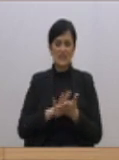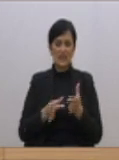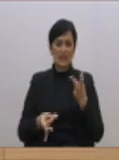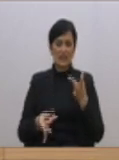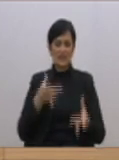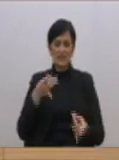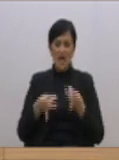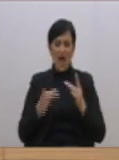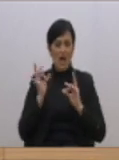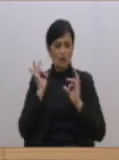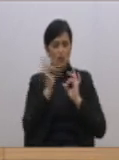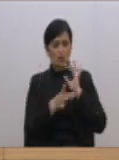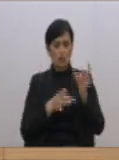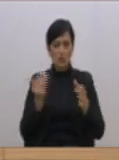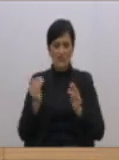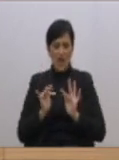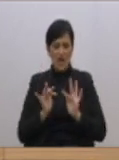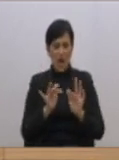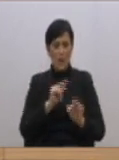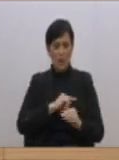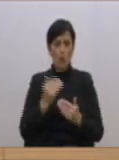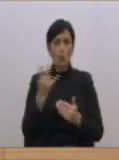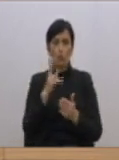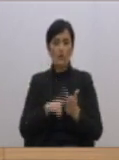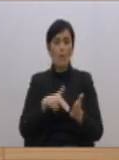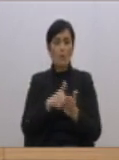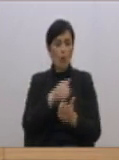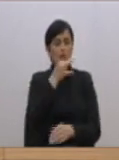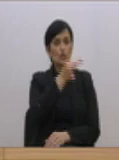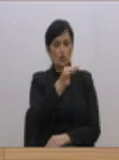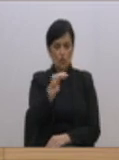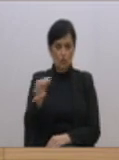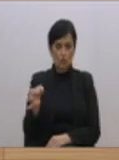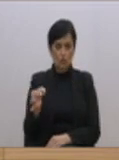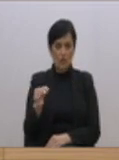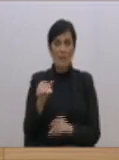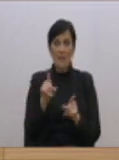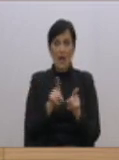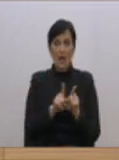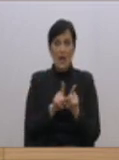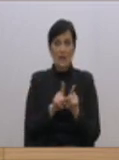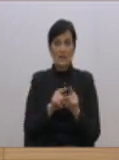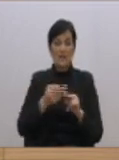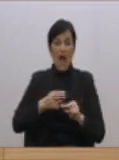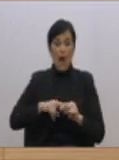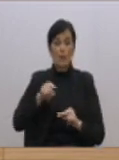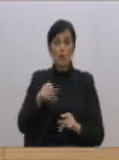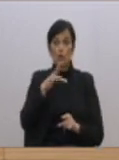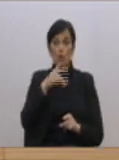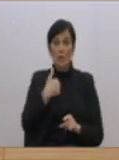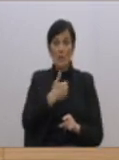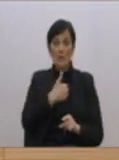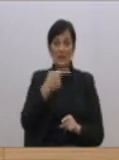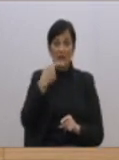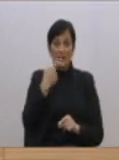რომელსაც თქვენ კამპანიურ ხასიათი მიეცით, ბოდიში უნდა მოუხადოთ. და ასევე, ამავდროულად, მე მინდა გითხრათ